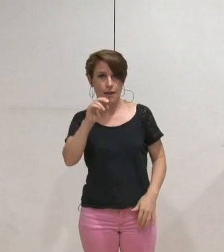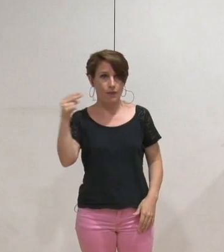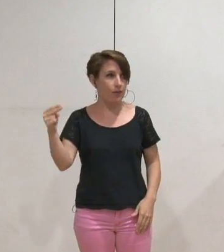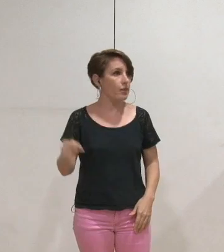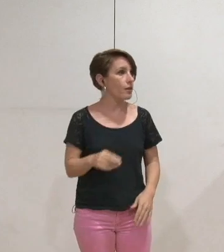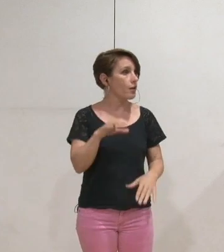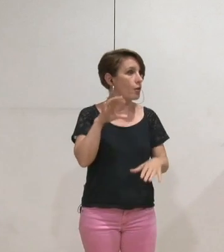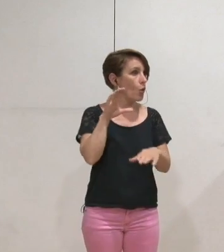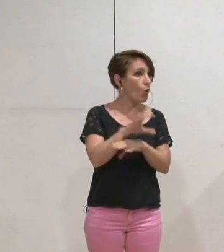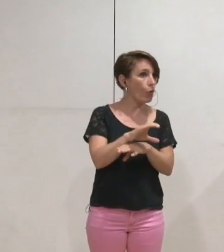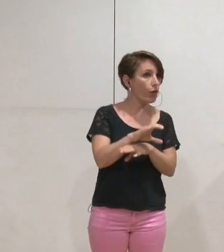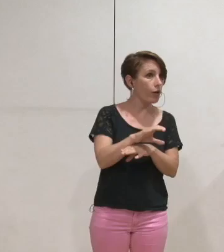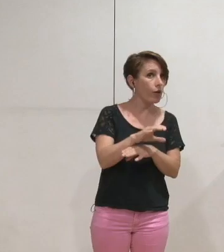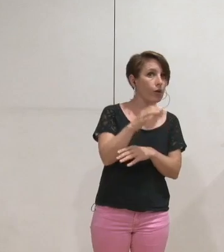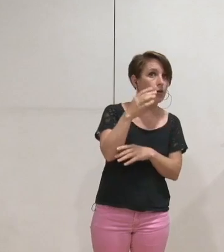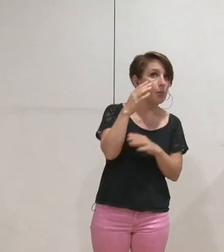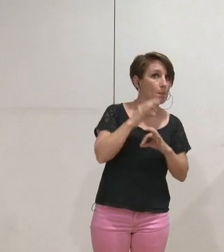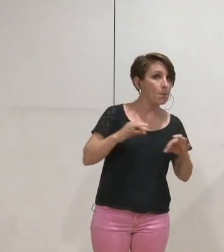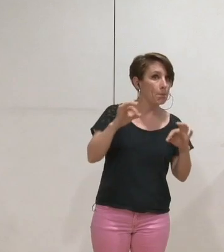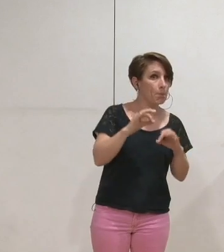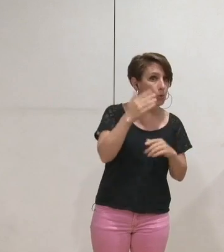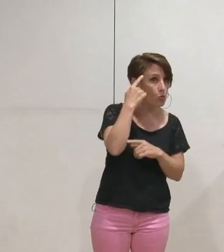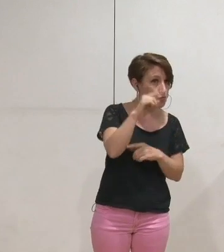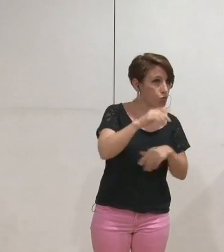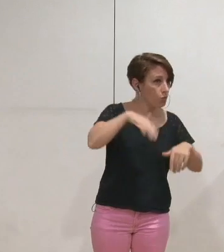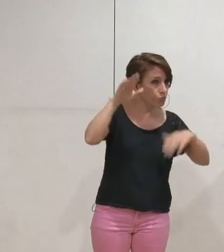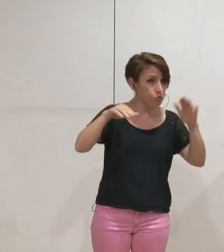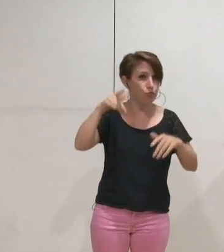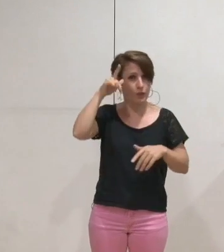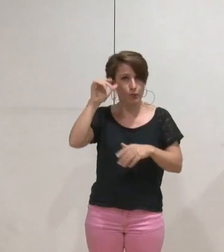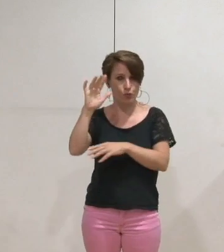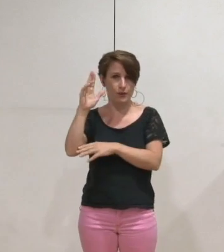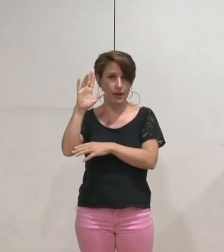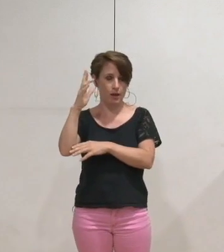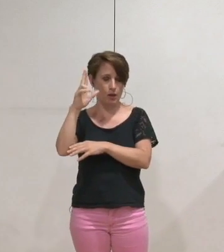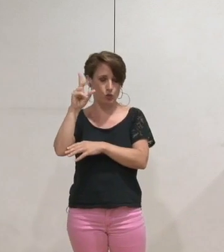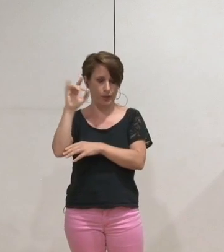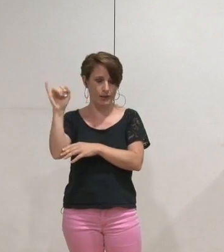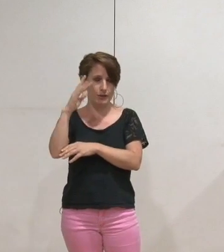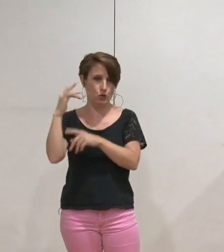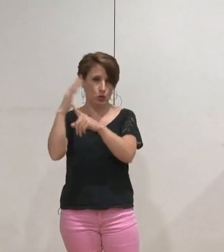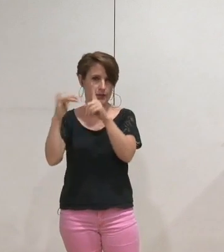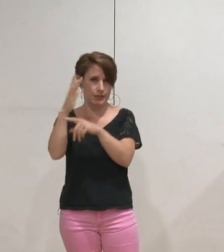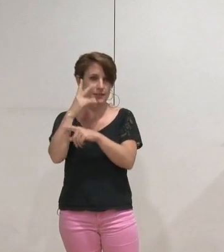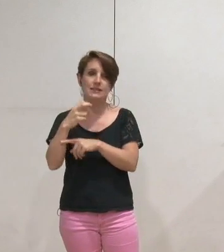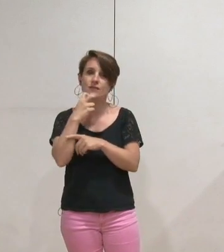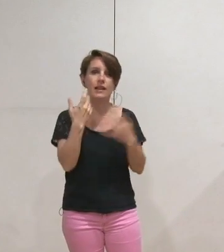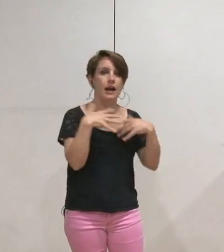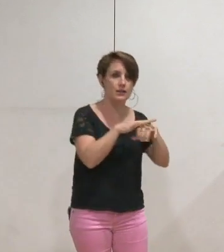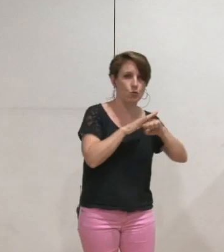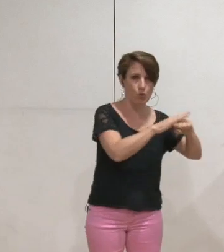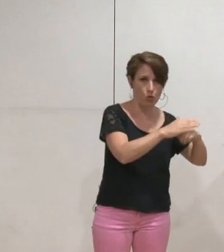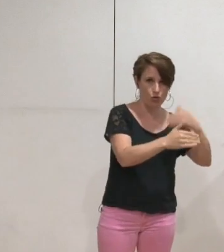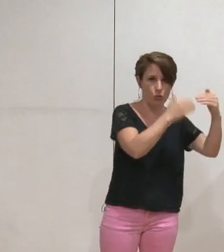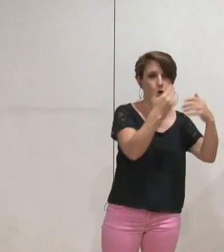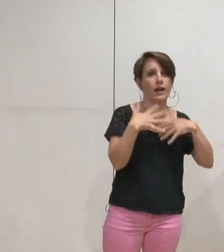vote contre qui vote pour pour républicain udi société civile rassemblement de gauche et de progrès rassemblement citoyen de la gauche et